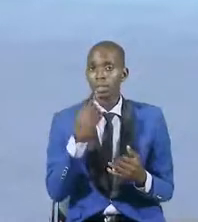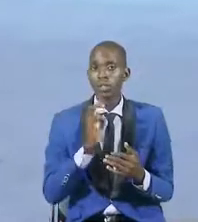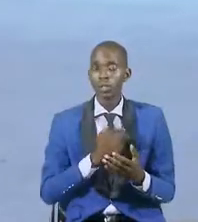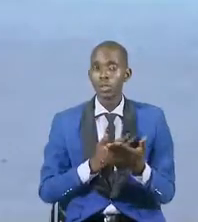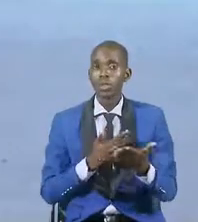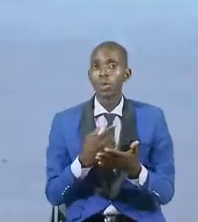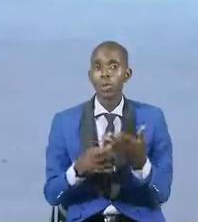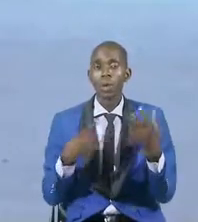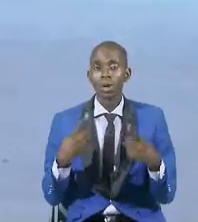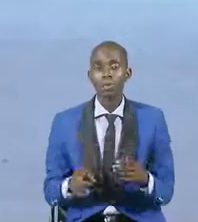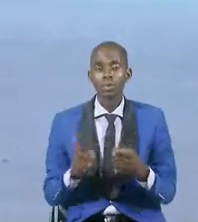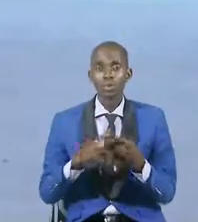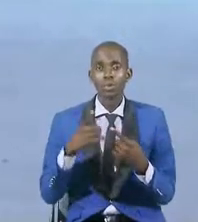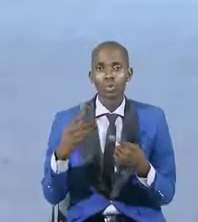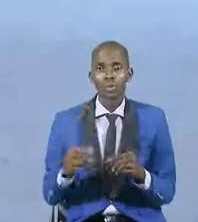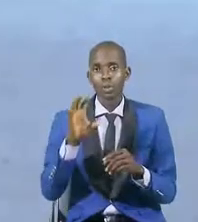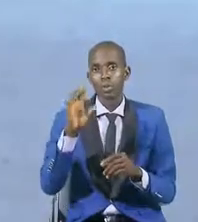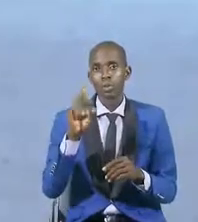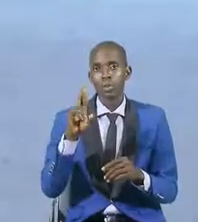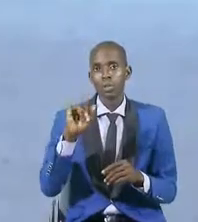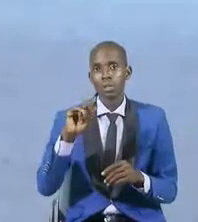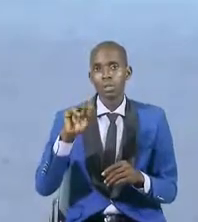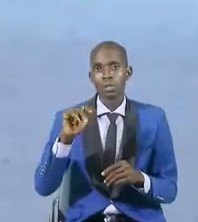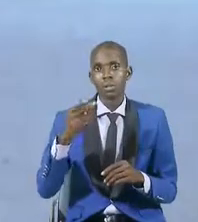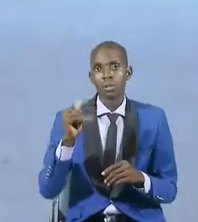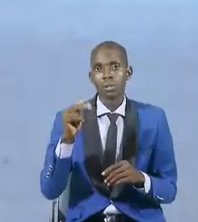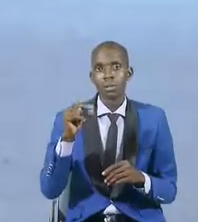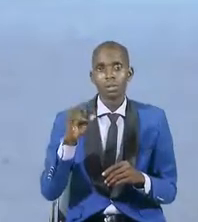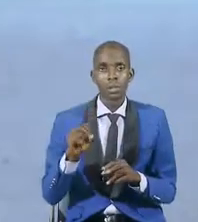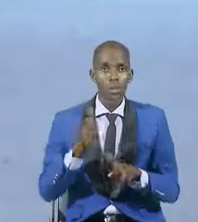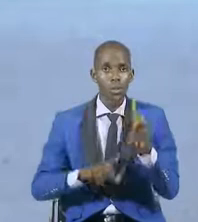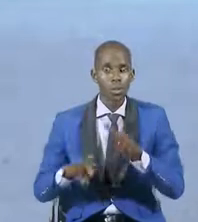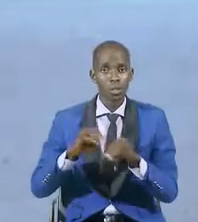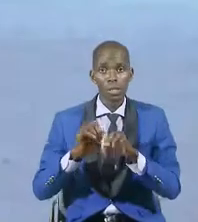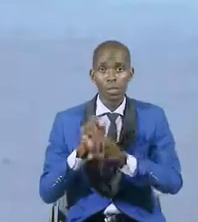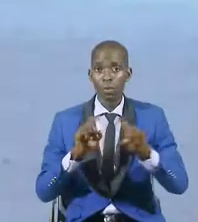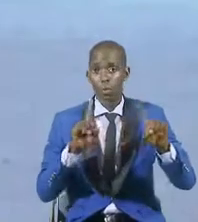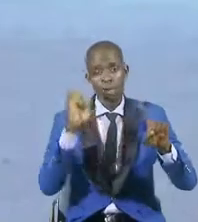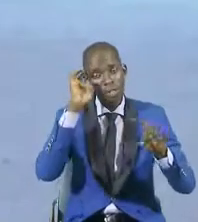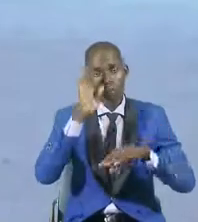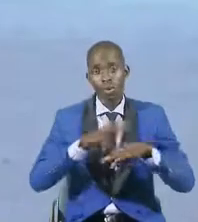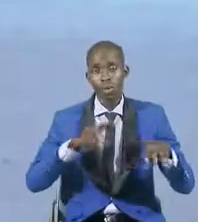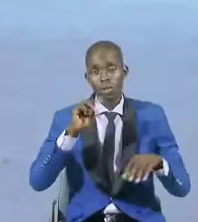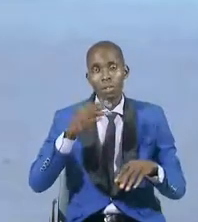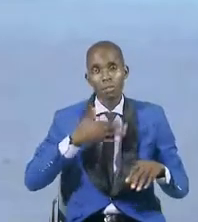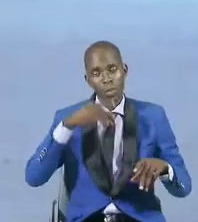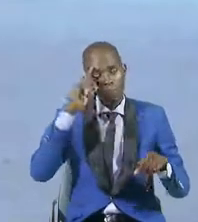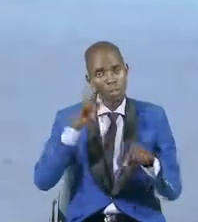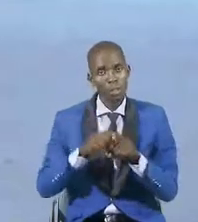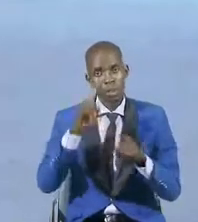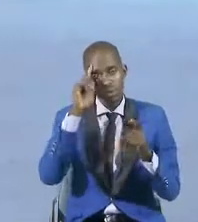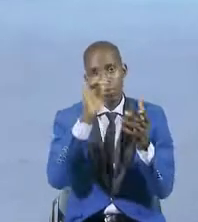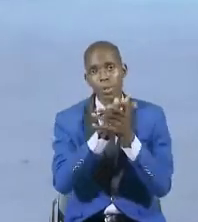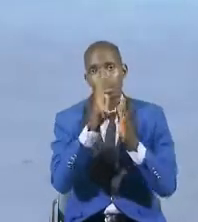nous dit ce qui s'est passé aux Corinthiens. Au verset 1, il les a appelés frères. Maintenant, il nous dit au verset